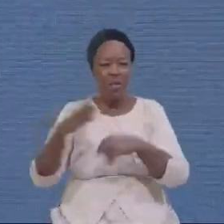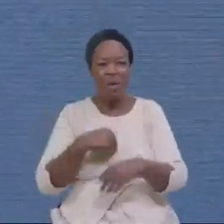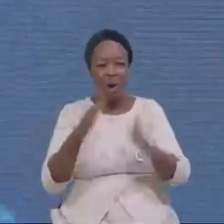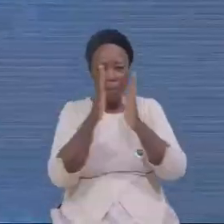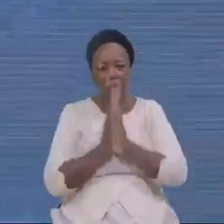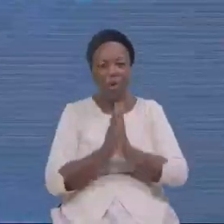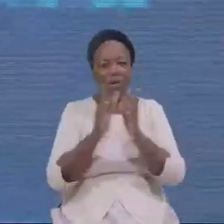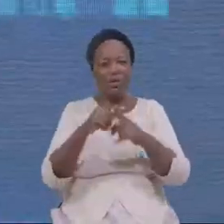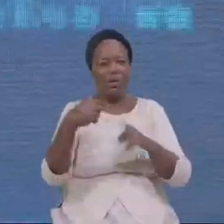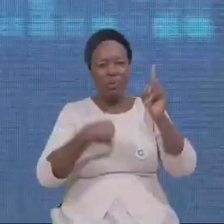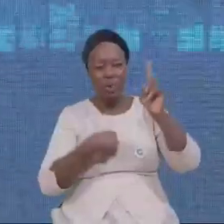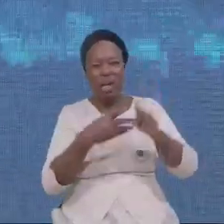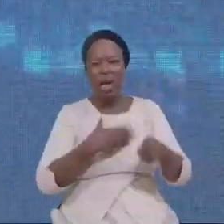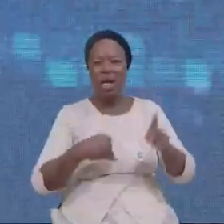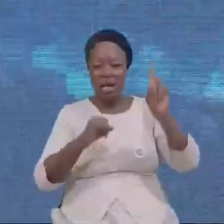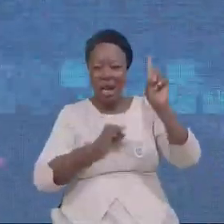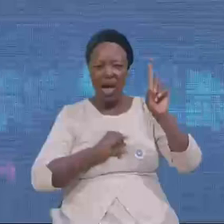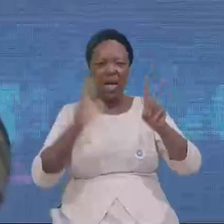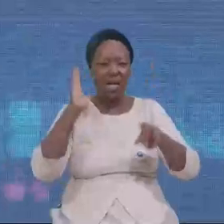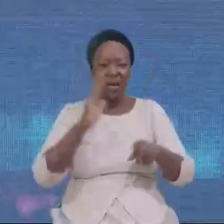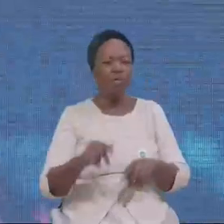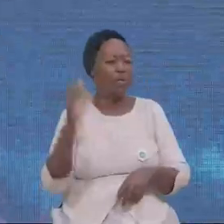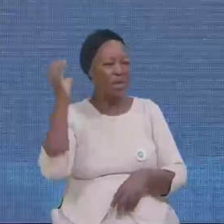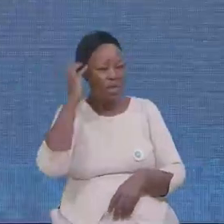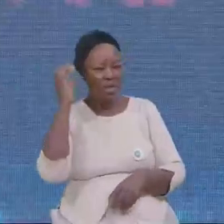je vous exaucerai.